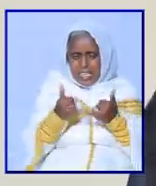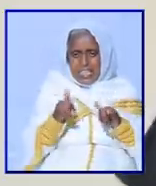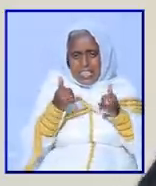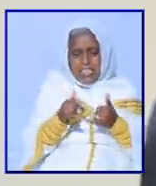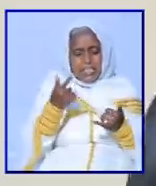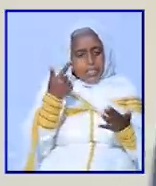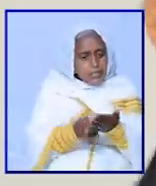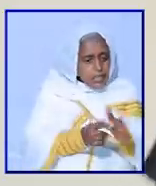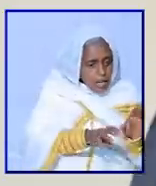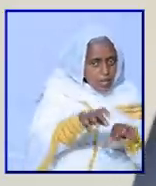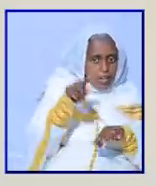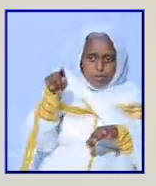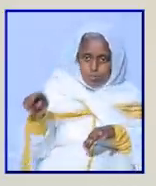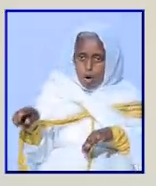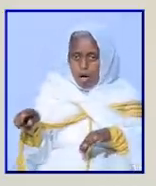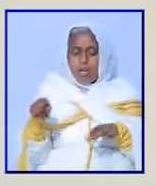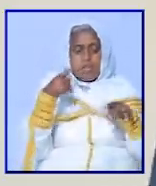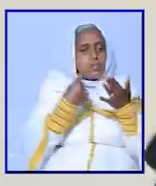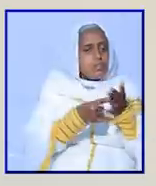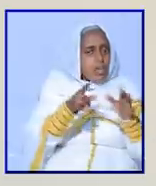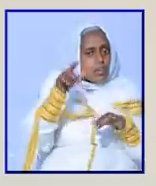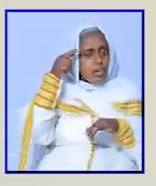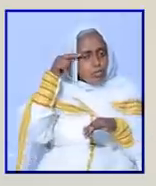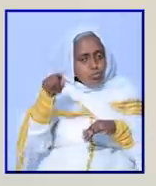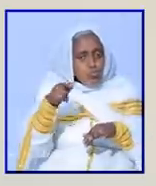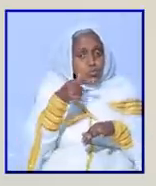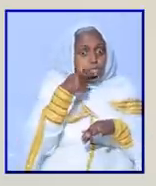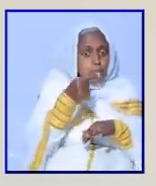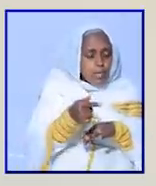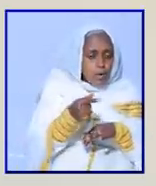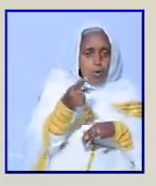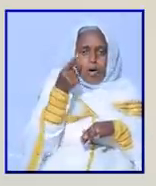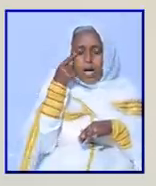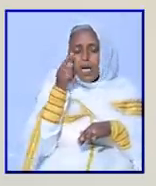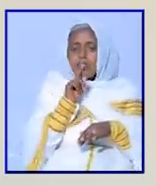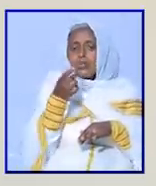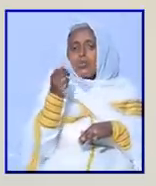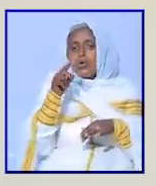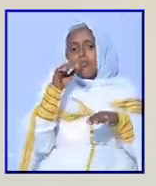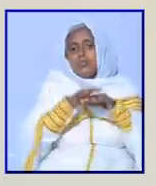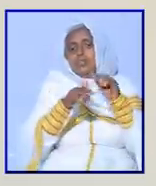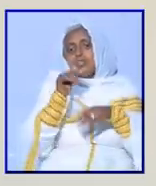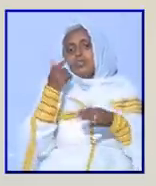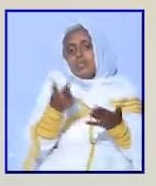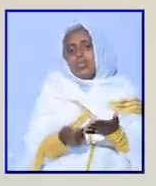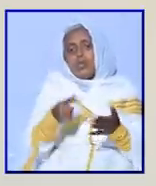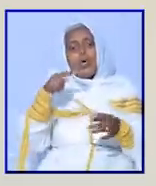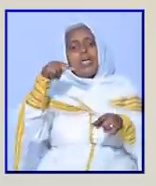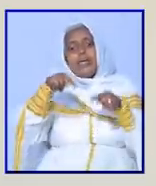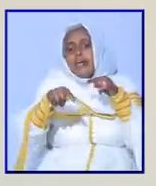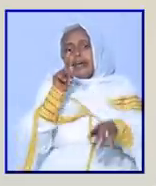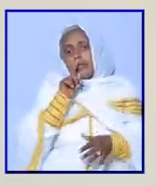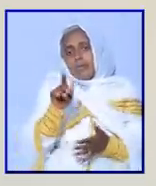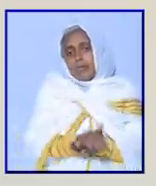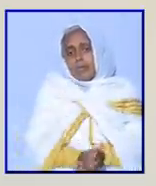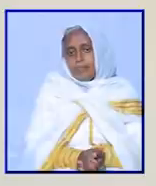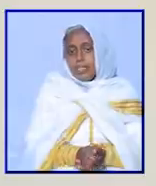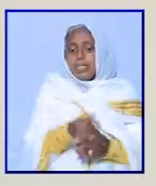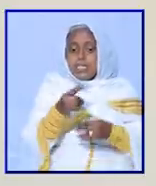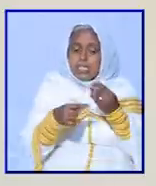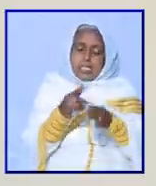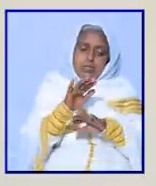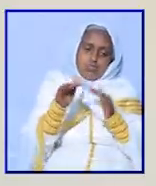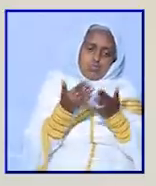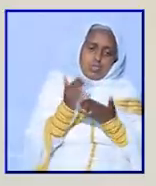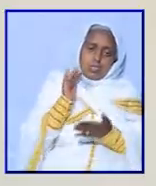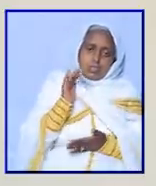በጣም እንዲህ እየሰነጣጠቀ እንዲህ አደረገች ገሌት እንዲህ አደረገ ገሌ የሚለው ወይን ነው ወይ እጅ ነው እሱ ደግሞ ወይ